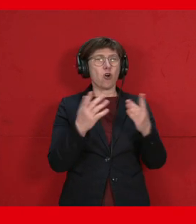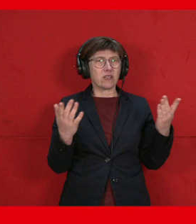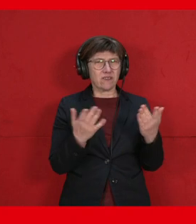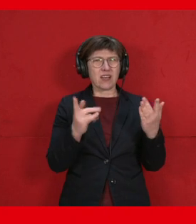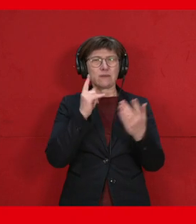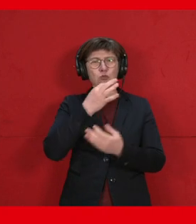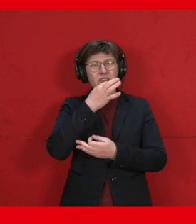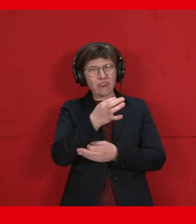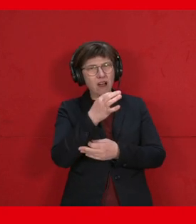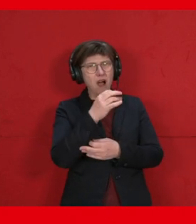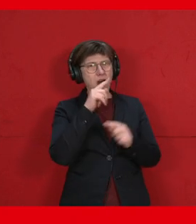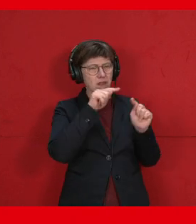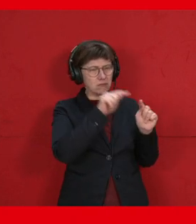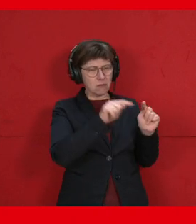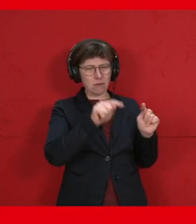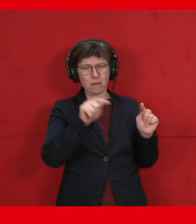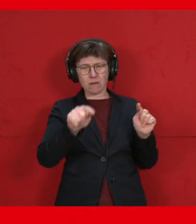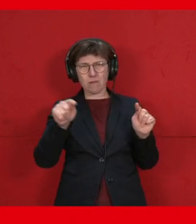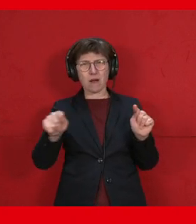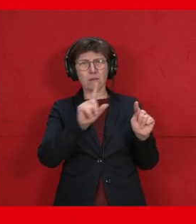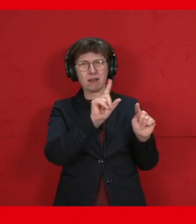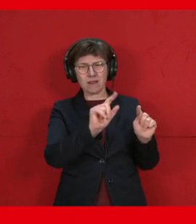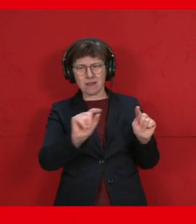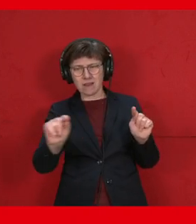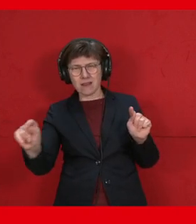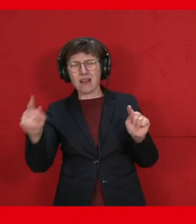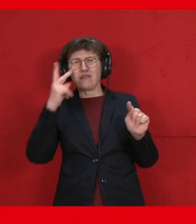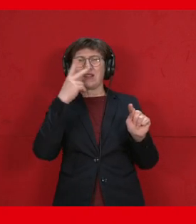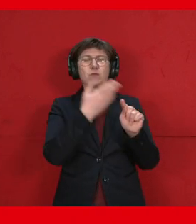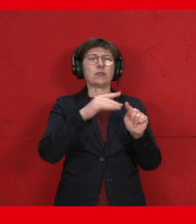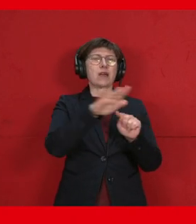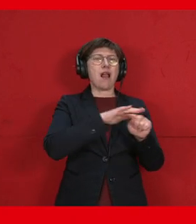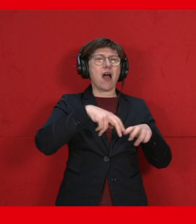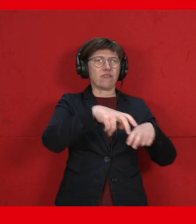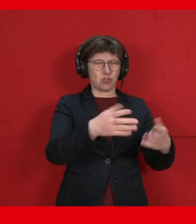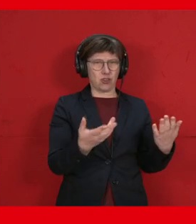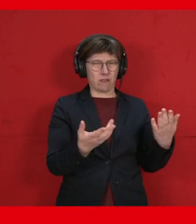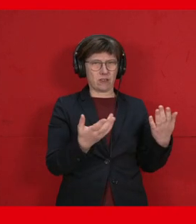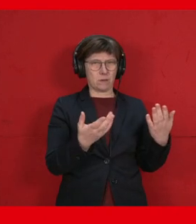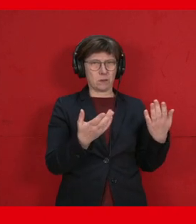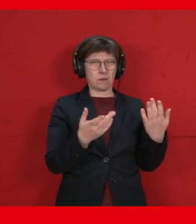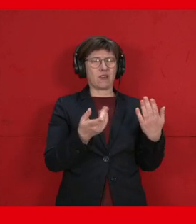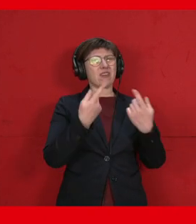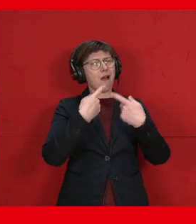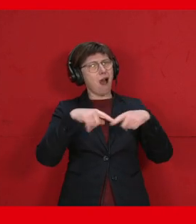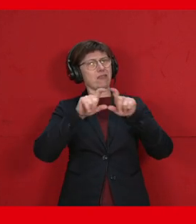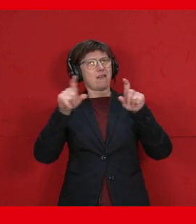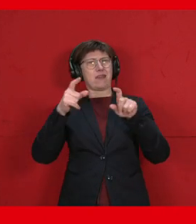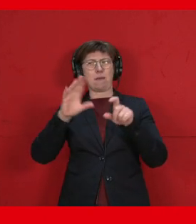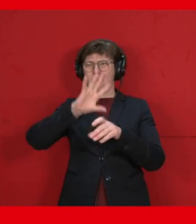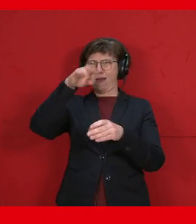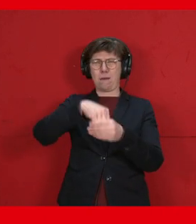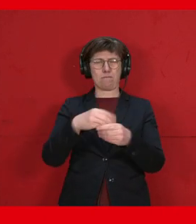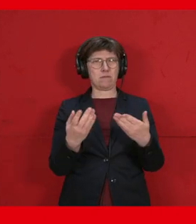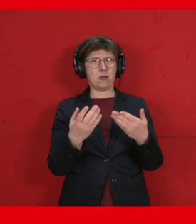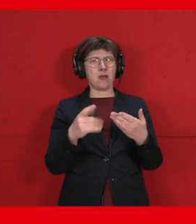in Fragen hineinschauen, wo zum Beispiel die Landwirtschaft, um hier mal ein anderes Thema auch noch heranzuziehen.